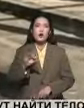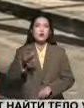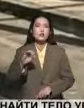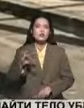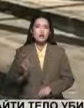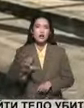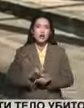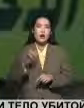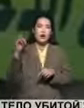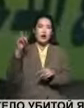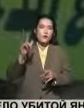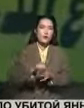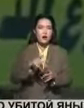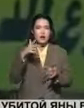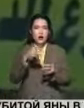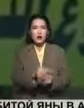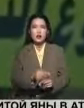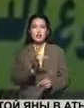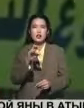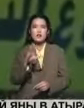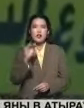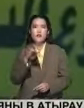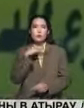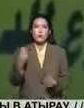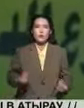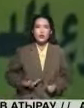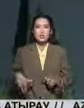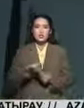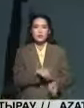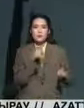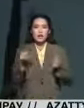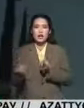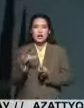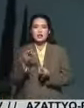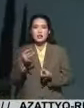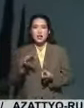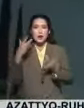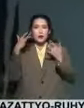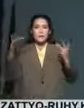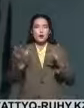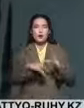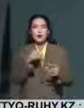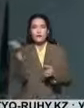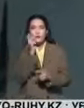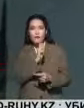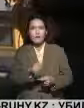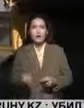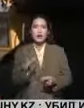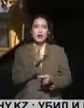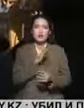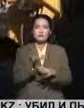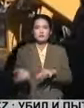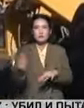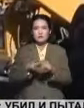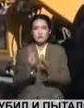слову, после авиаударов и атаки пейджеров по Ливану, многие жители этой страны переместились в Сирию. Последняя после многолетней войны находится в